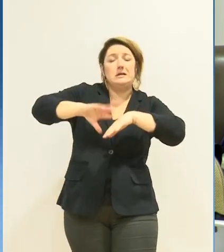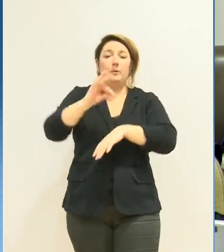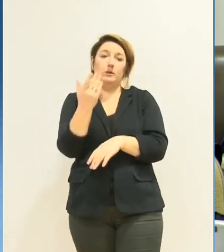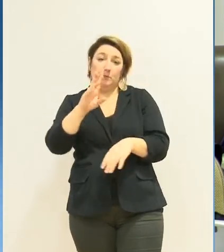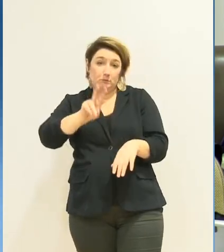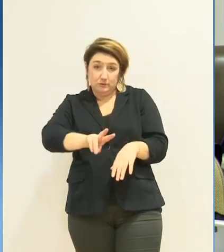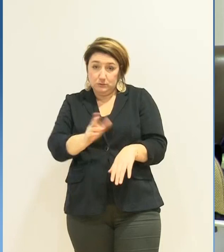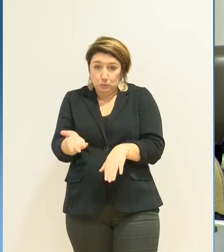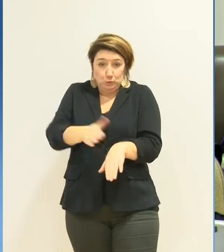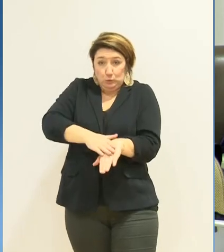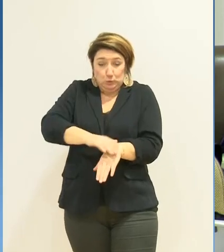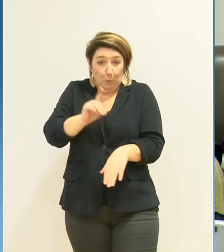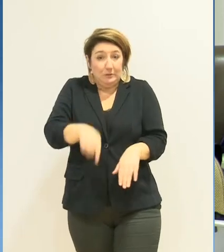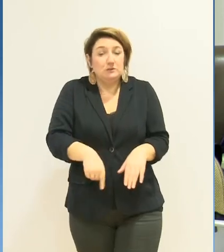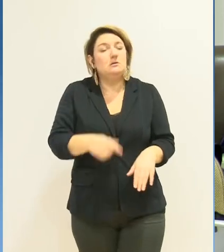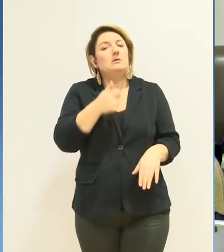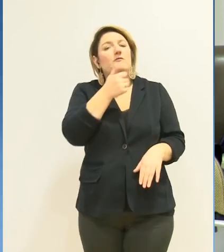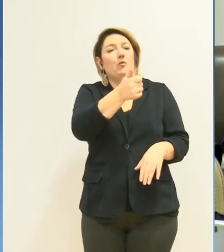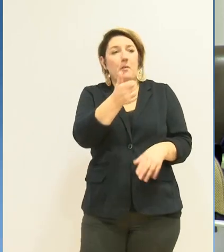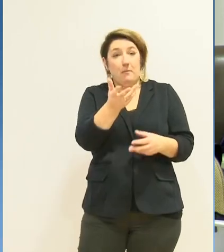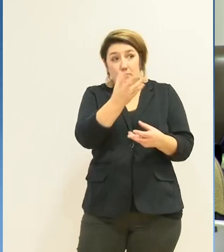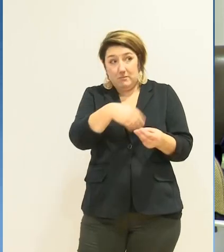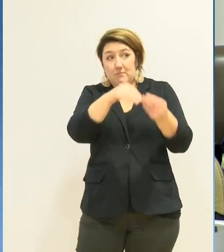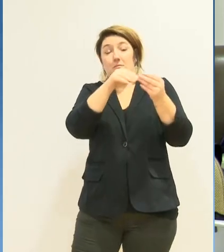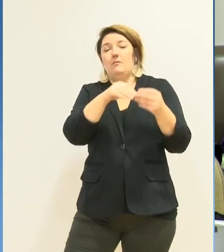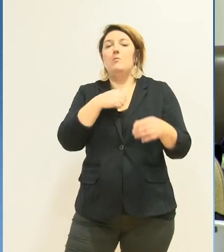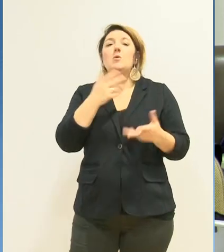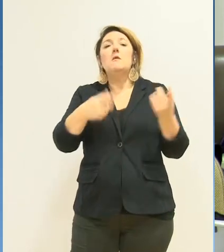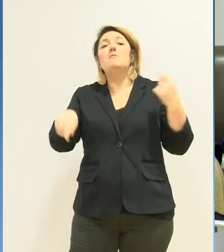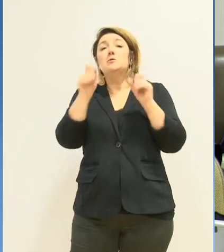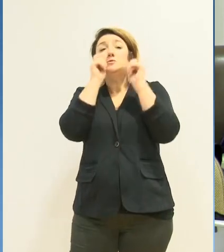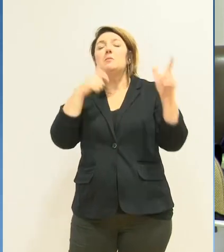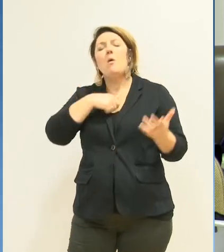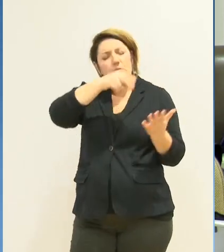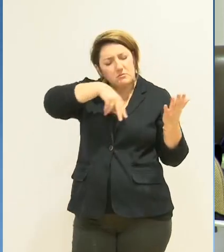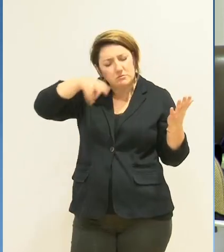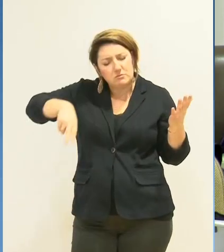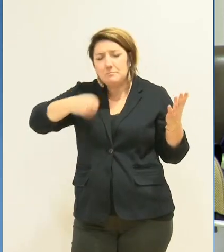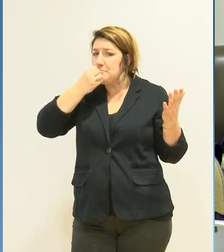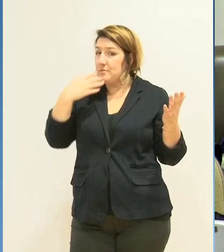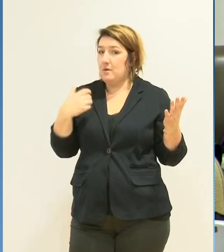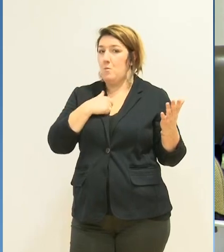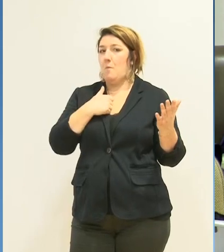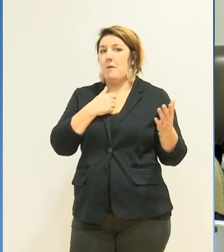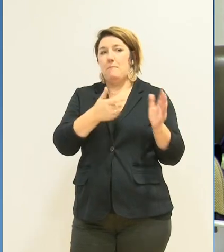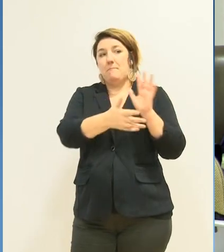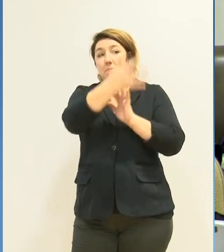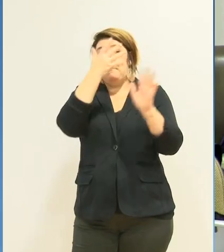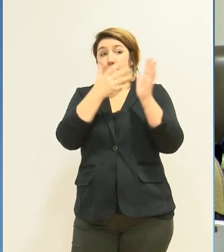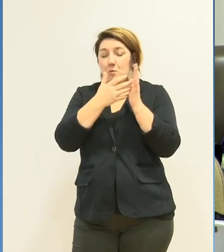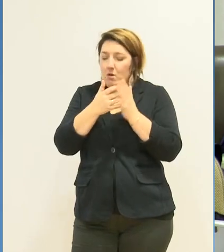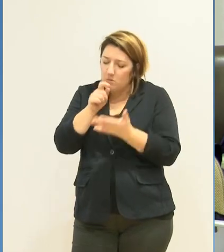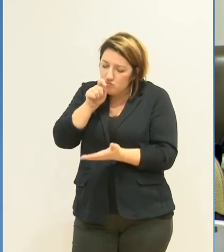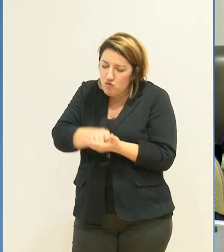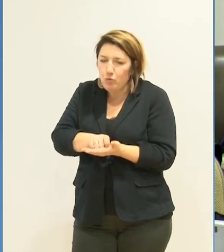vous allez même beaucoup plus loin je vais être en surprendre quelques uns d'entre vous mais comme j'ai bien lu le texte je me suis permis de noter ce que vous avez écrit et